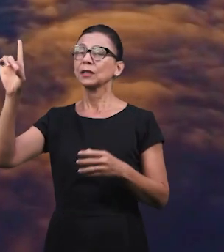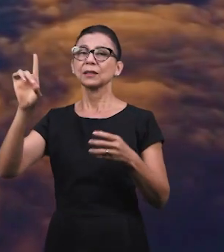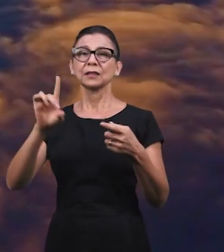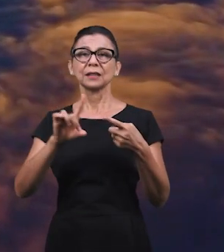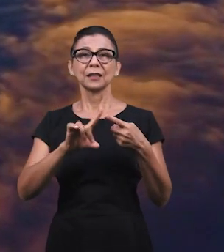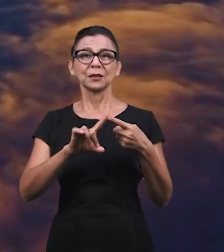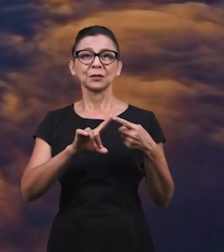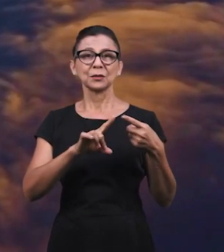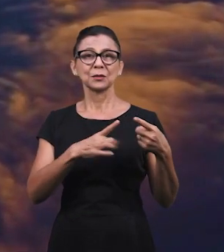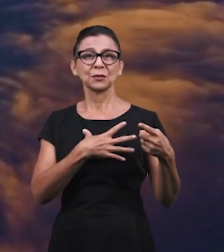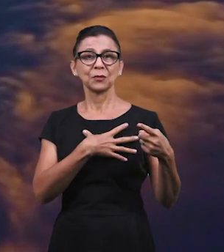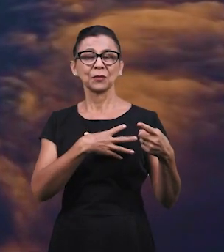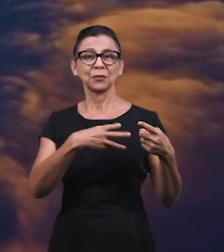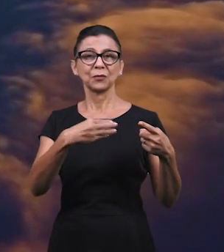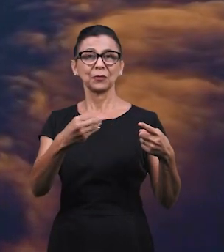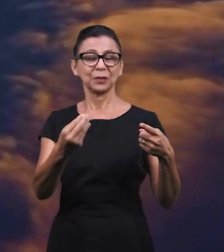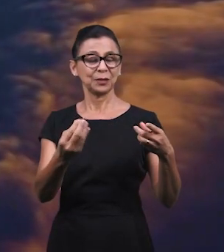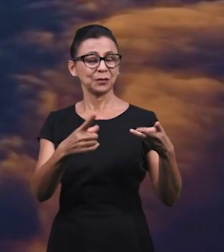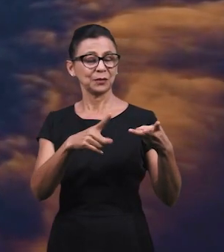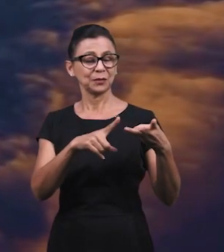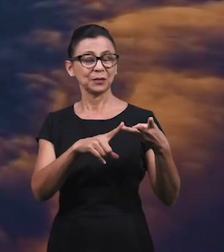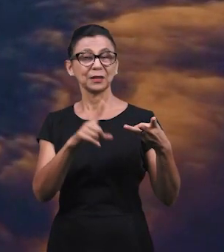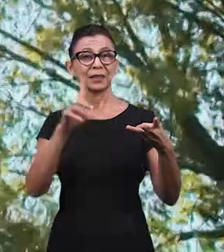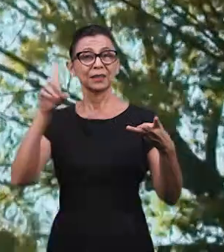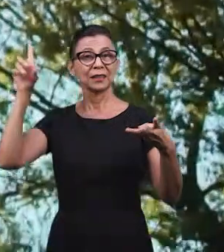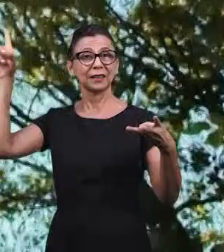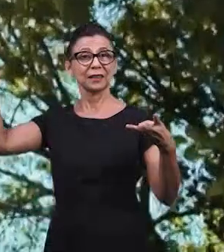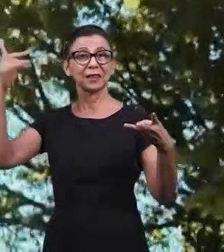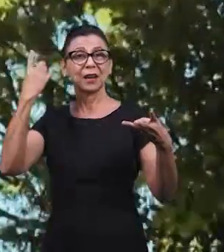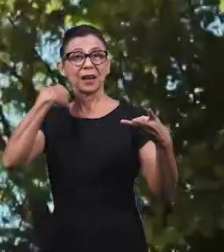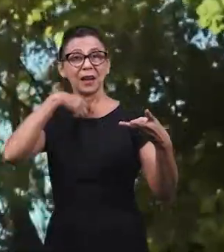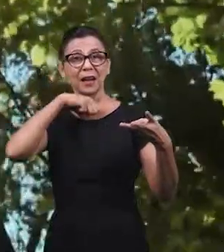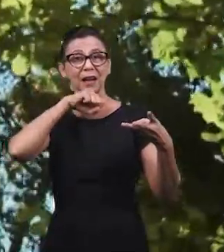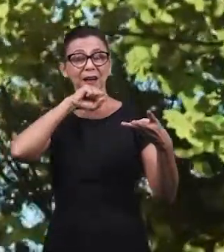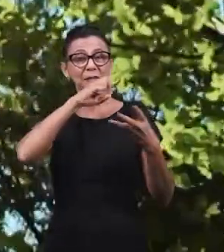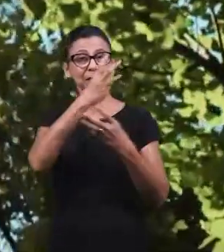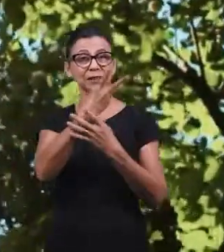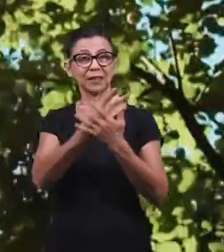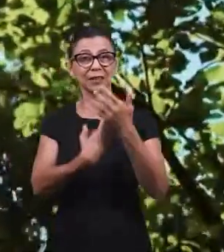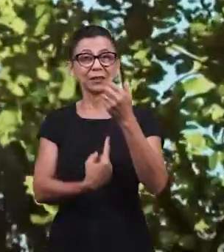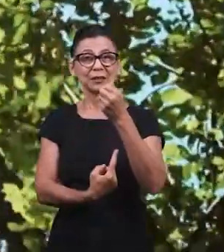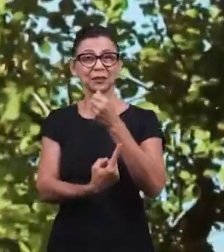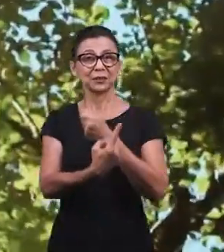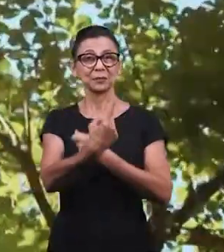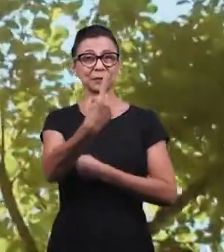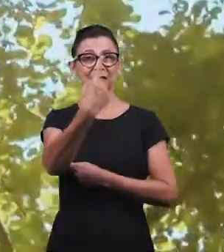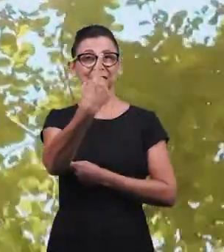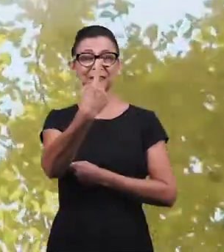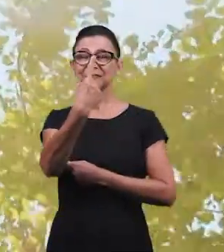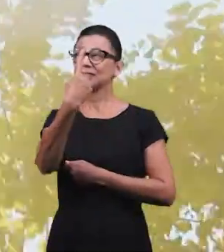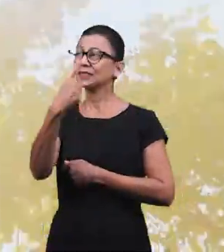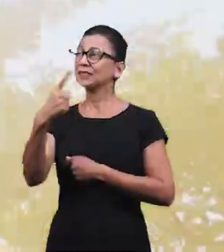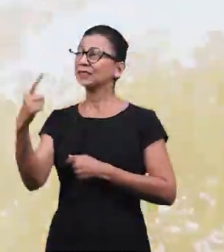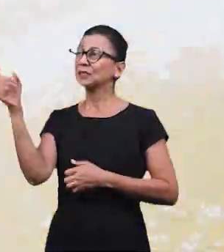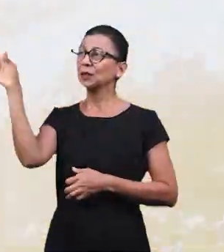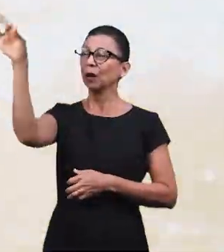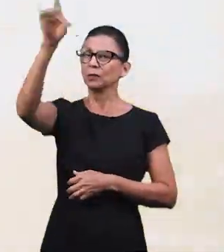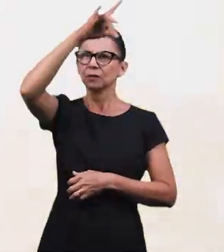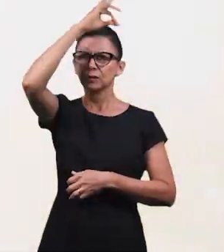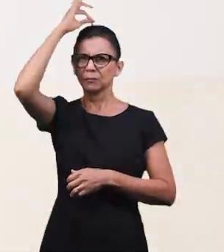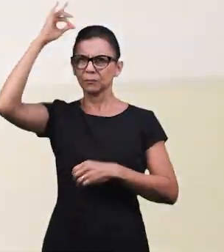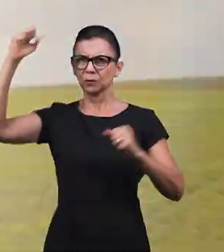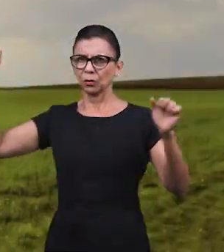Богу Сыну и Богу Духу Святому воздайте всю славу.